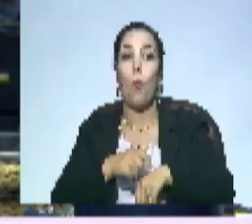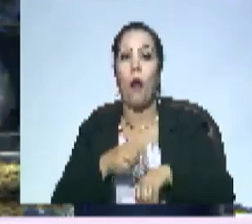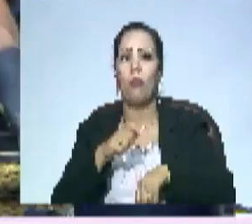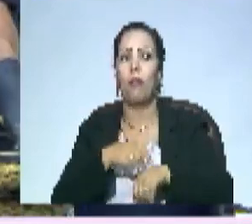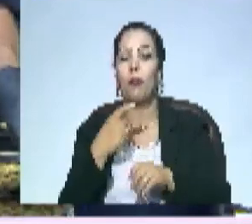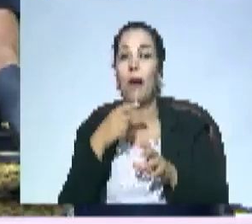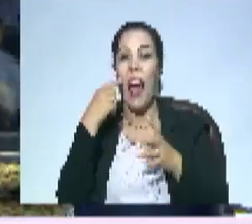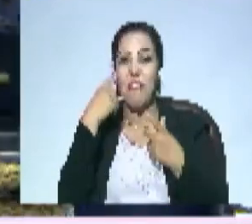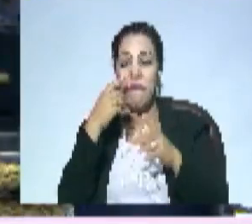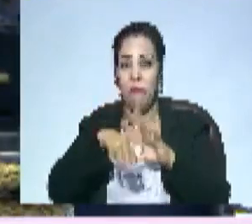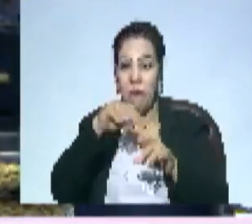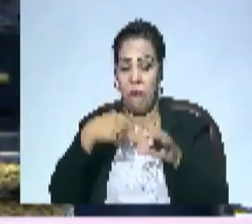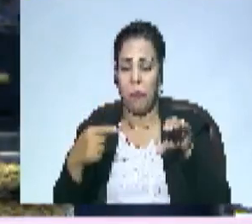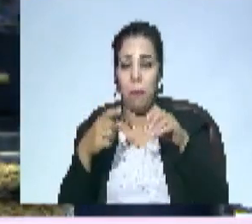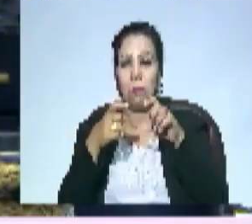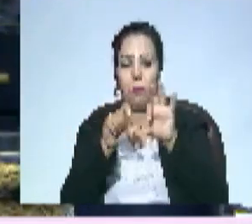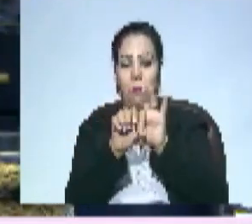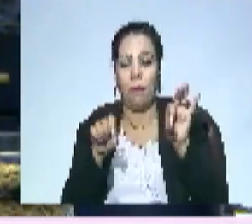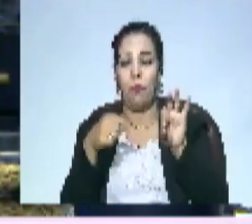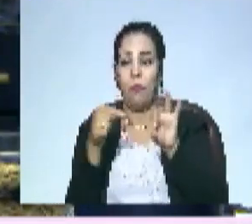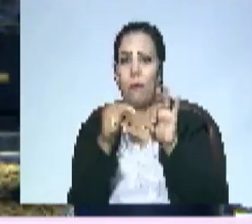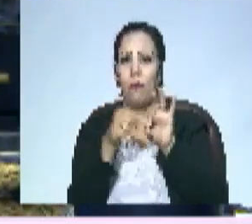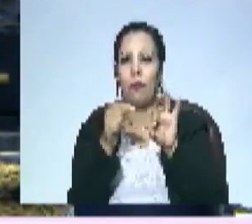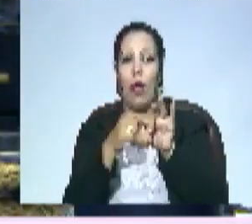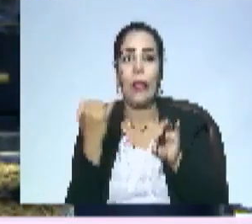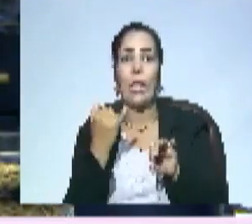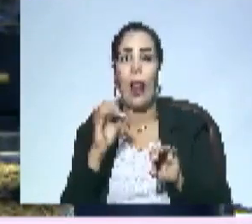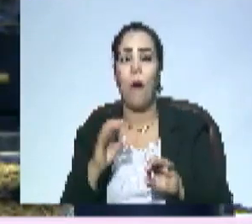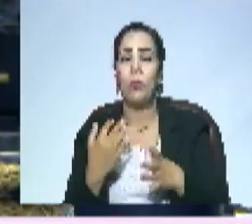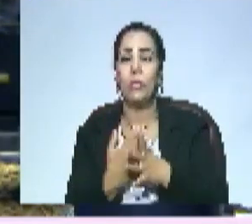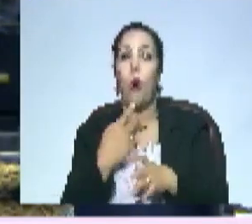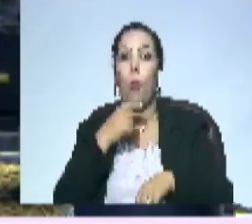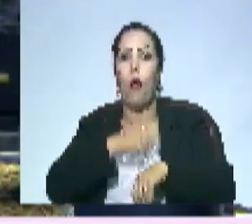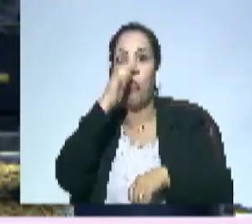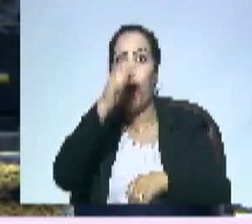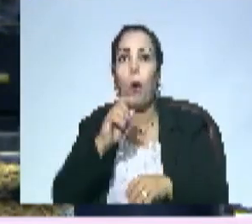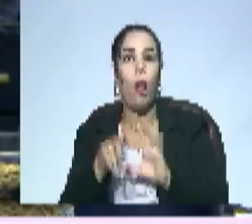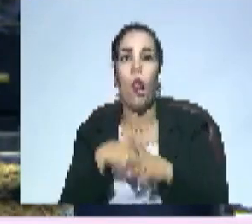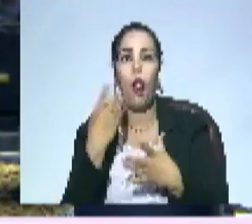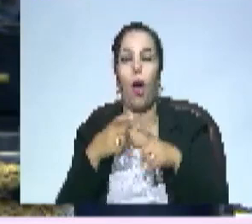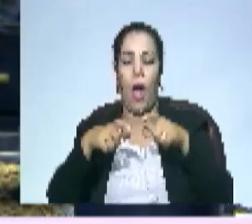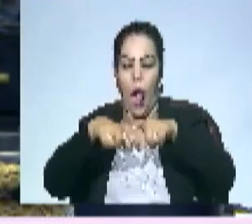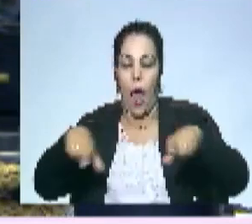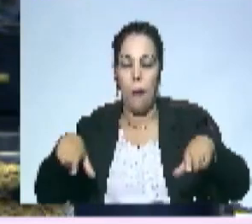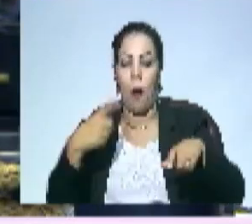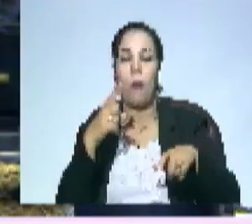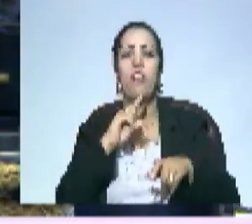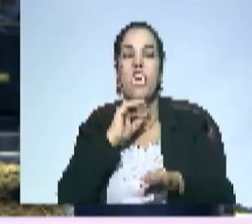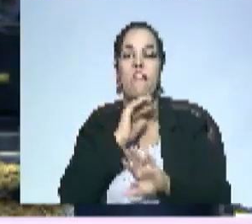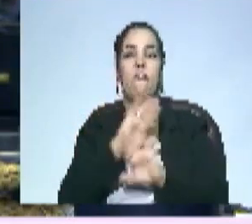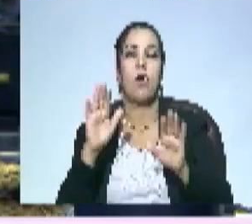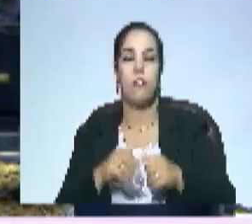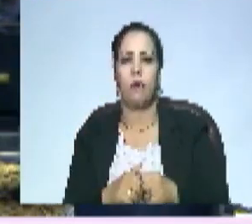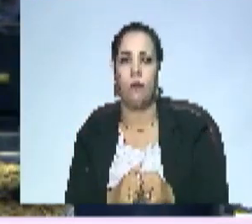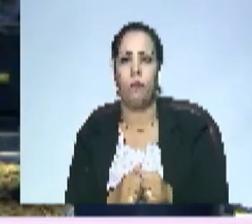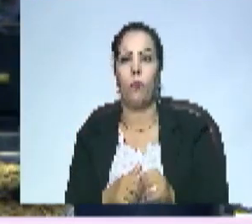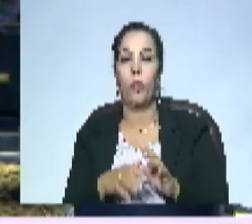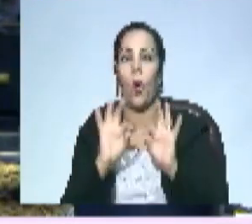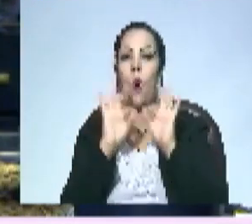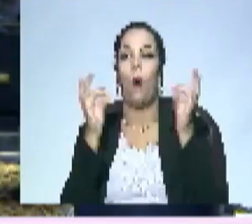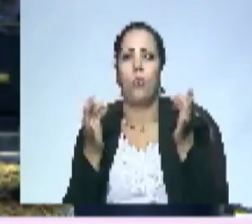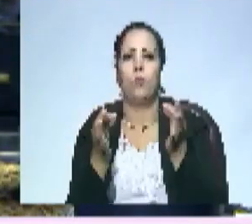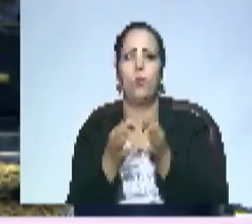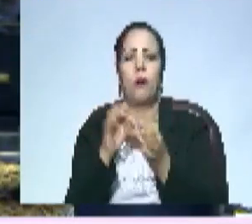كتير حت في الت في التجهيز يعني لا مش بياخد وقت كتير وهي علبه واحده على فكره تكفي اسره